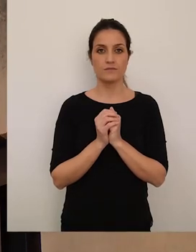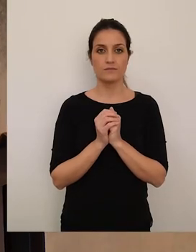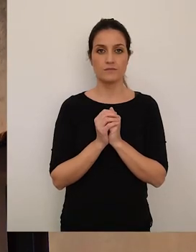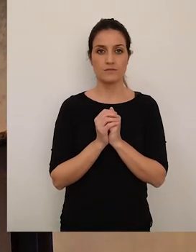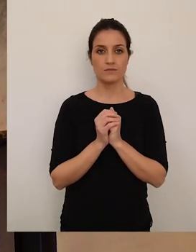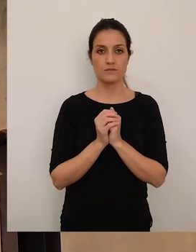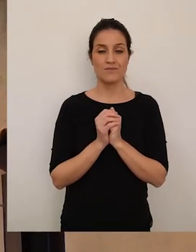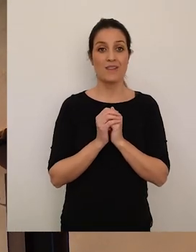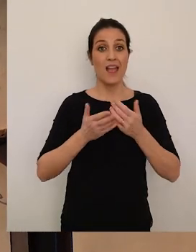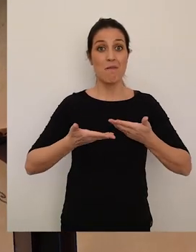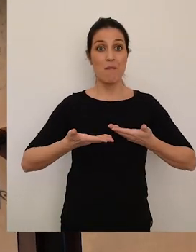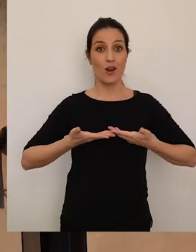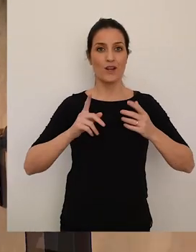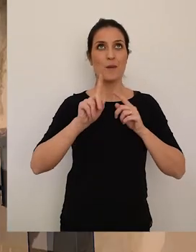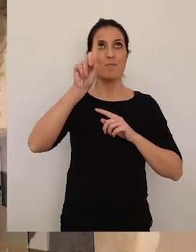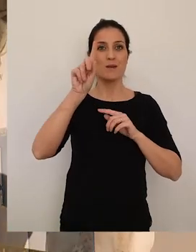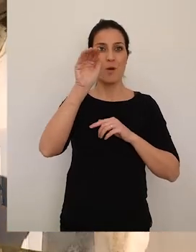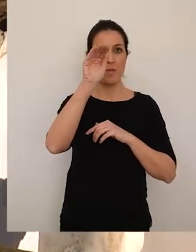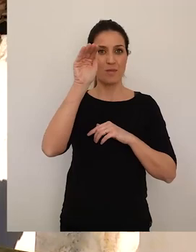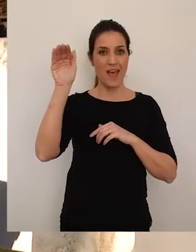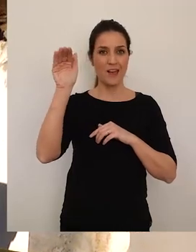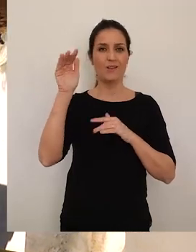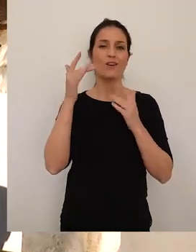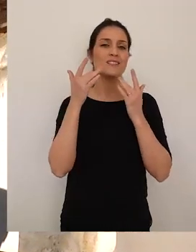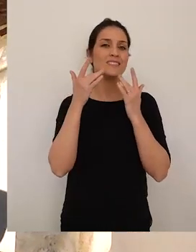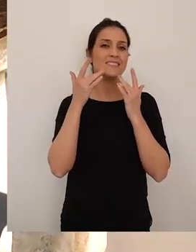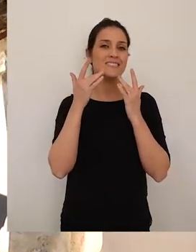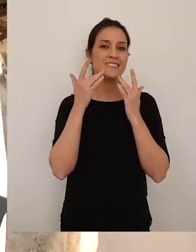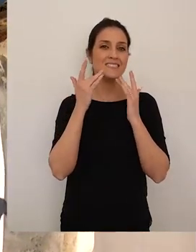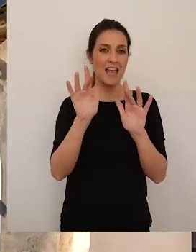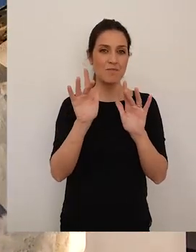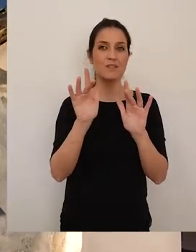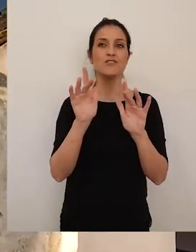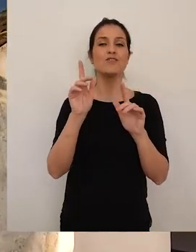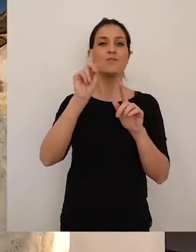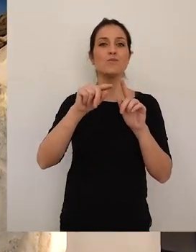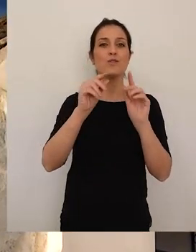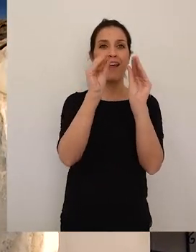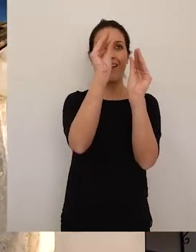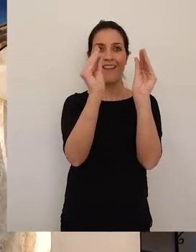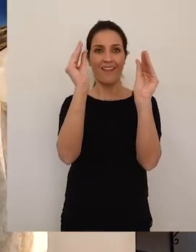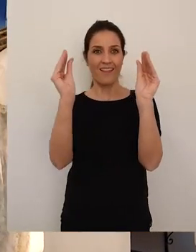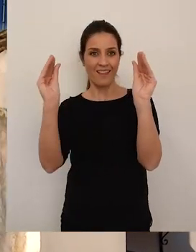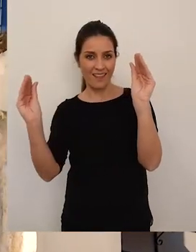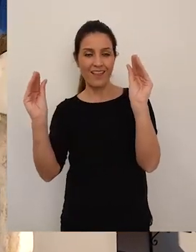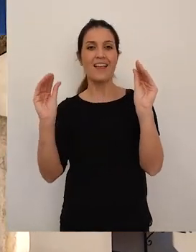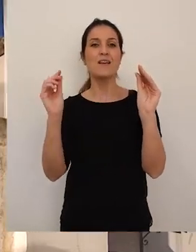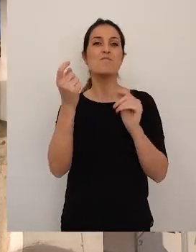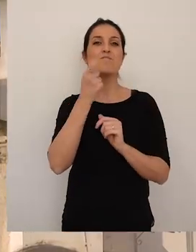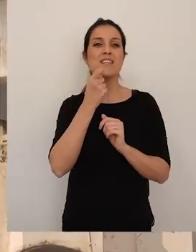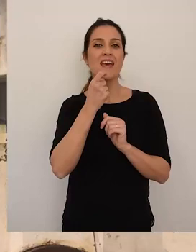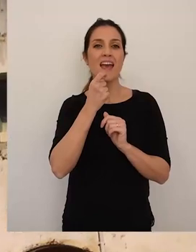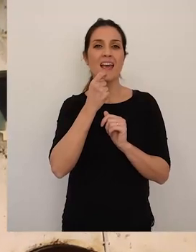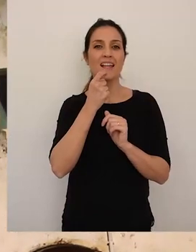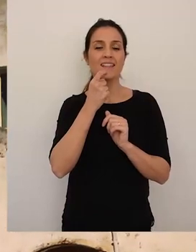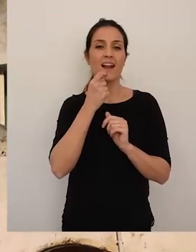Dove sono presenti, i balconcini al primo piano sono sobri e caratterizzati da una grezza ringhiera in carparo, il più delle volte lasciata a